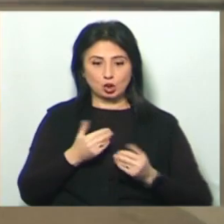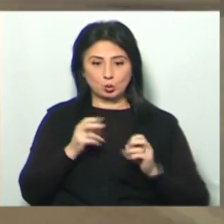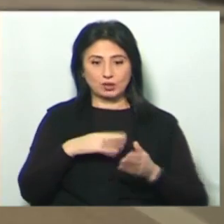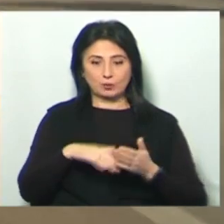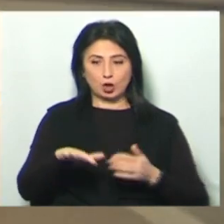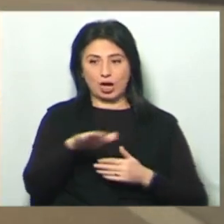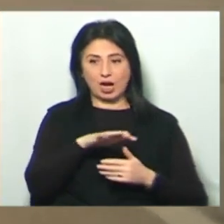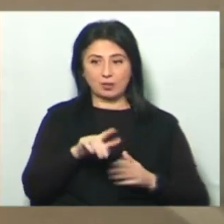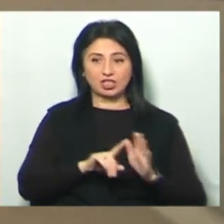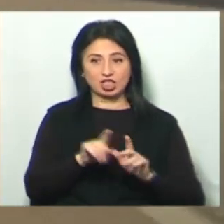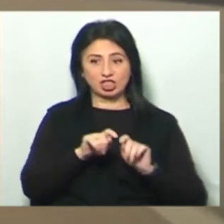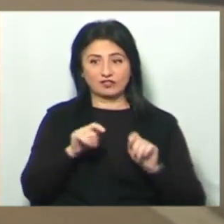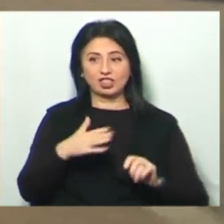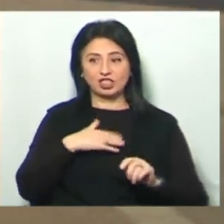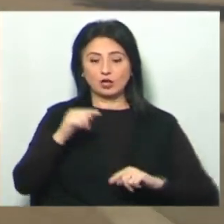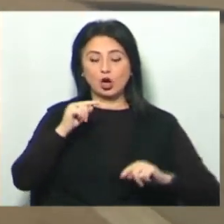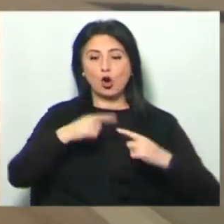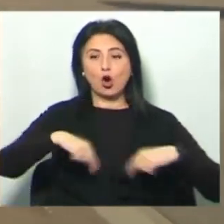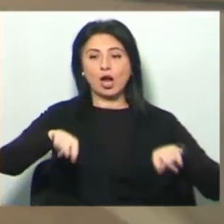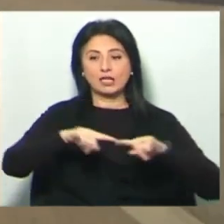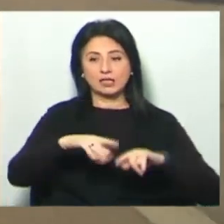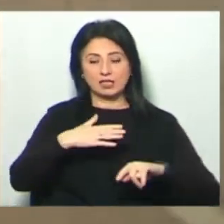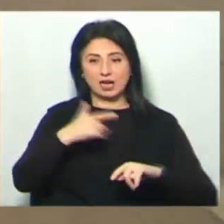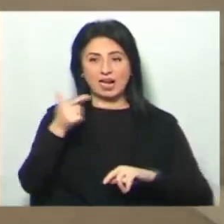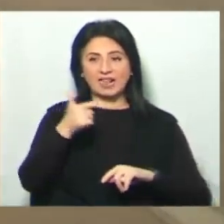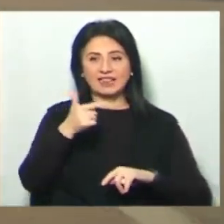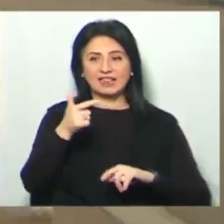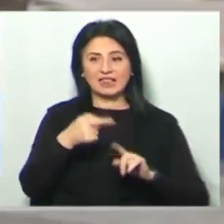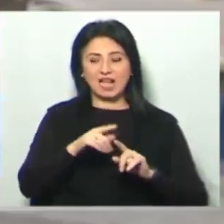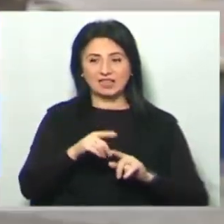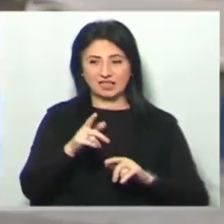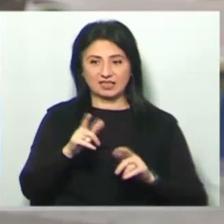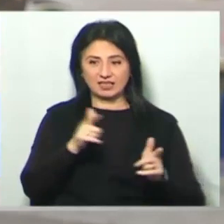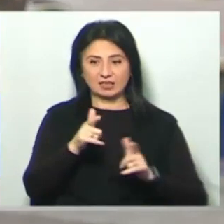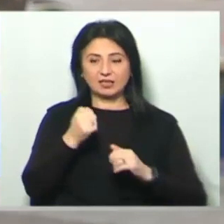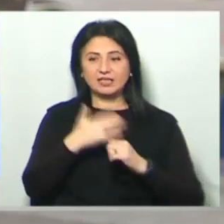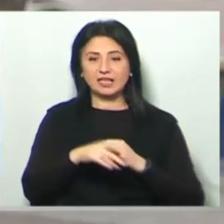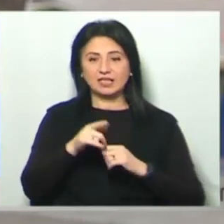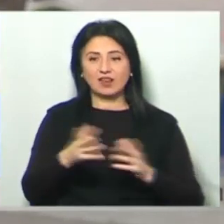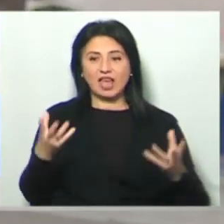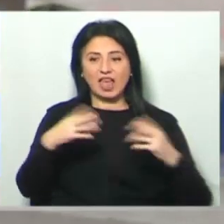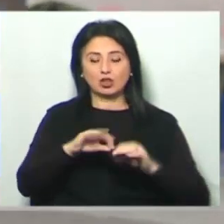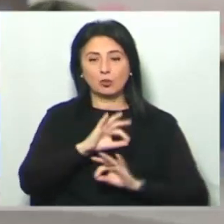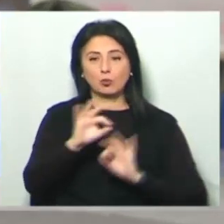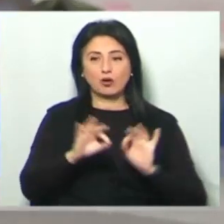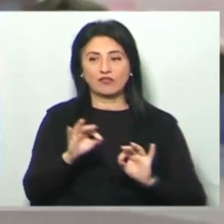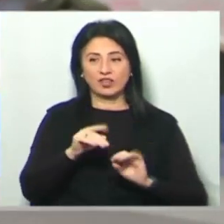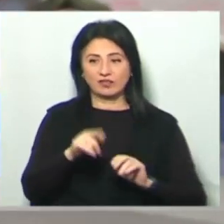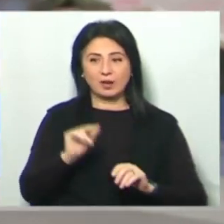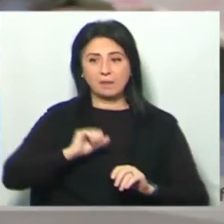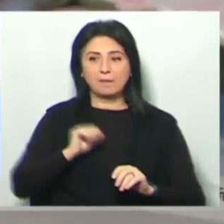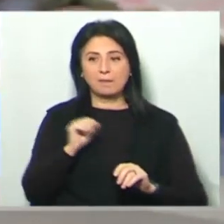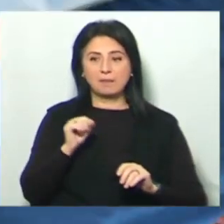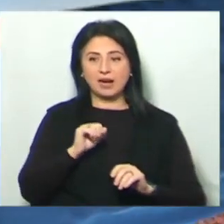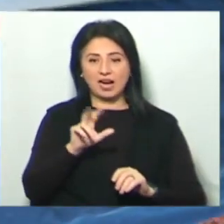უსაფრთხო გარემოს თუ არ შევქმნით. ჩვენს ორგანიზაციას და გლდანის პროფესიული მომზადების ცენტრს გვაქვს ერთობლივი პროექტი,